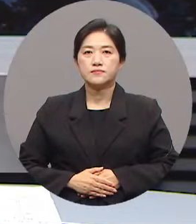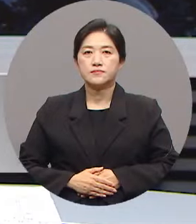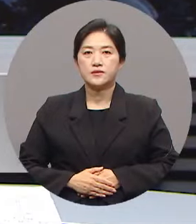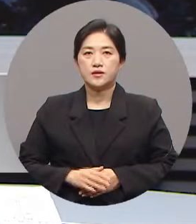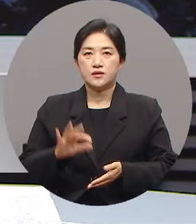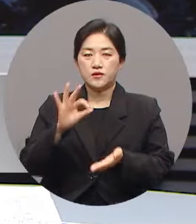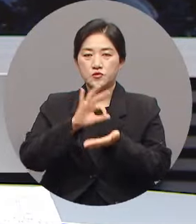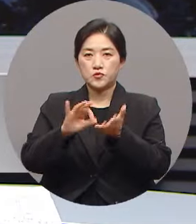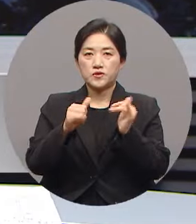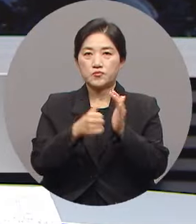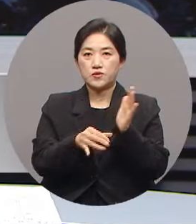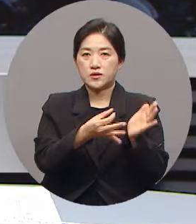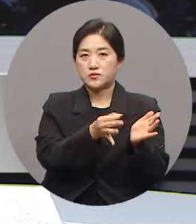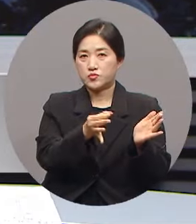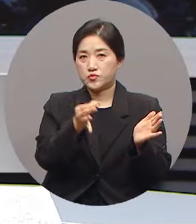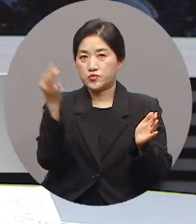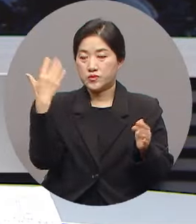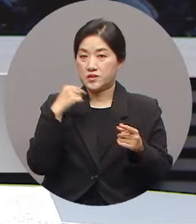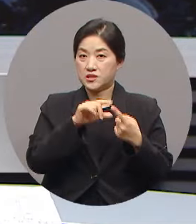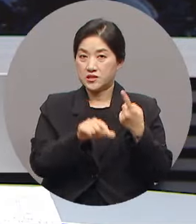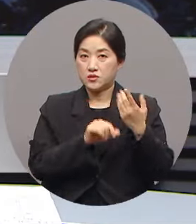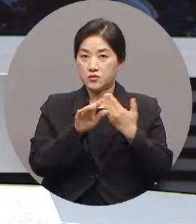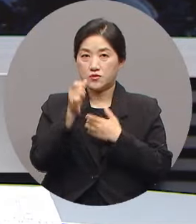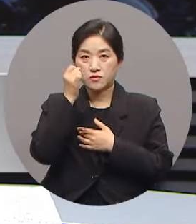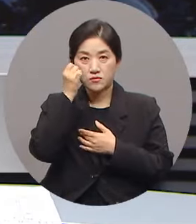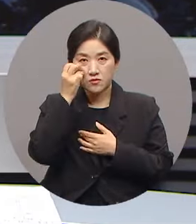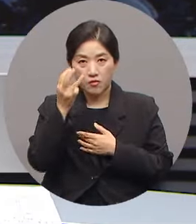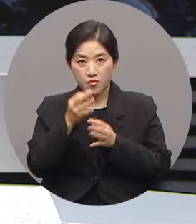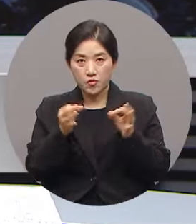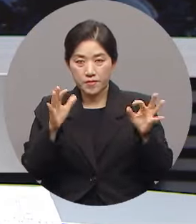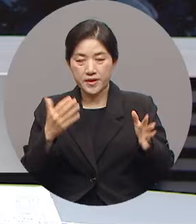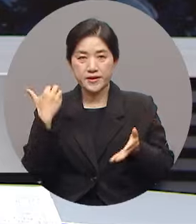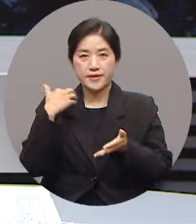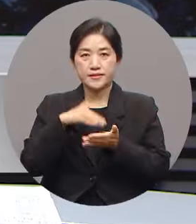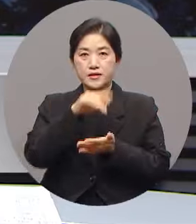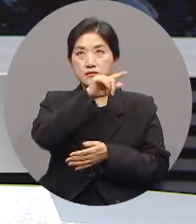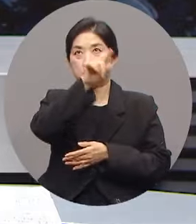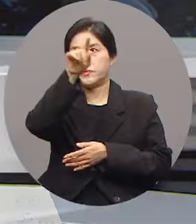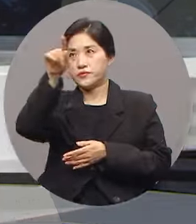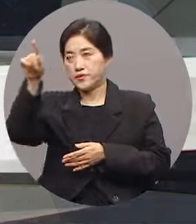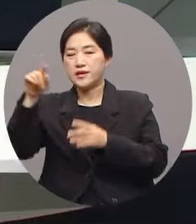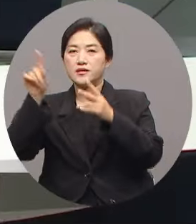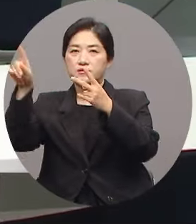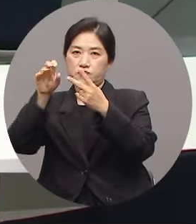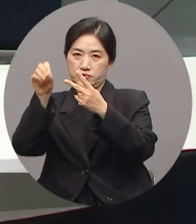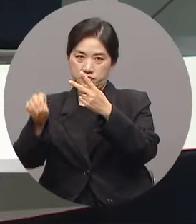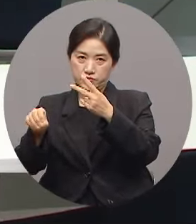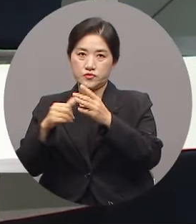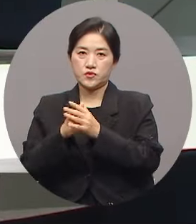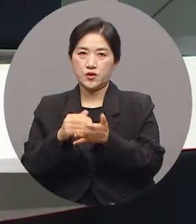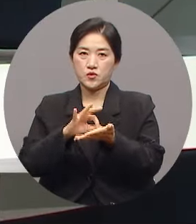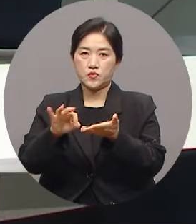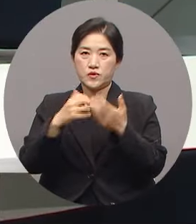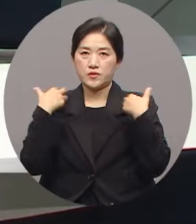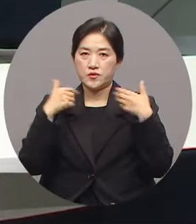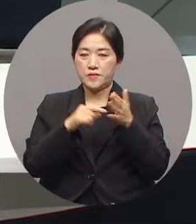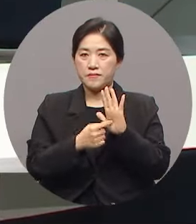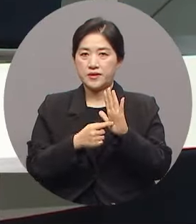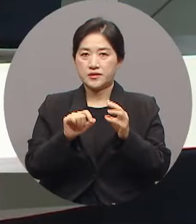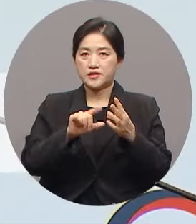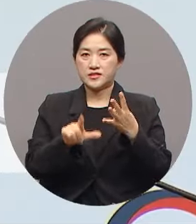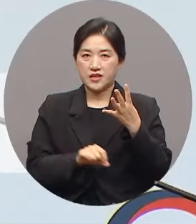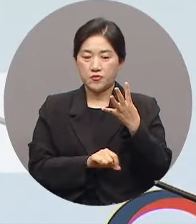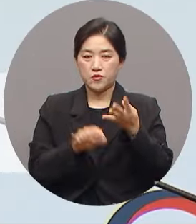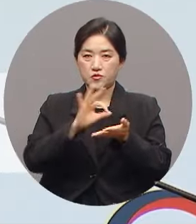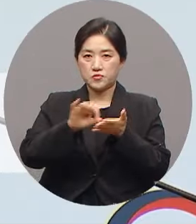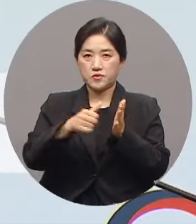소비자 물가 상승률이 지난 1월 이후 석달만에 다시 2% 대로 둔화했습니다 통계청에 발표한 4월 소비자